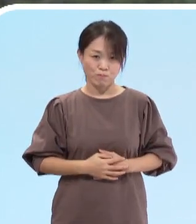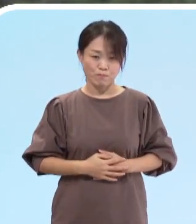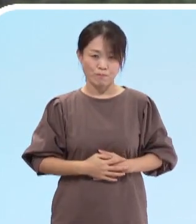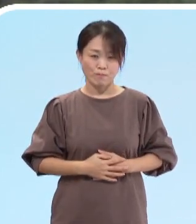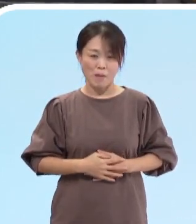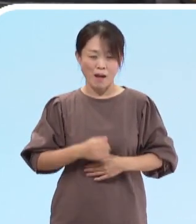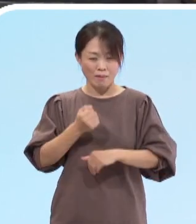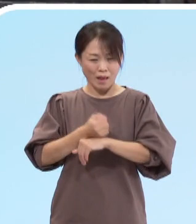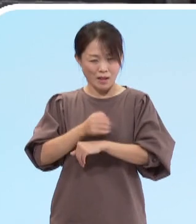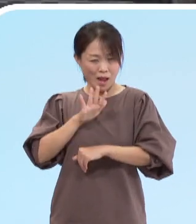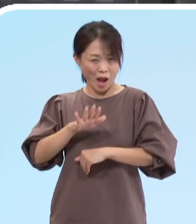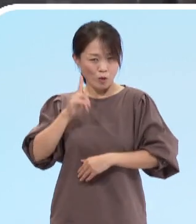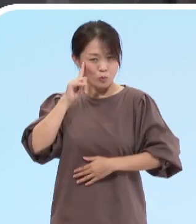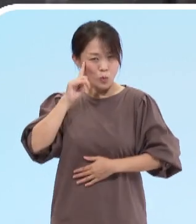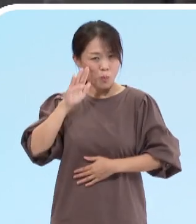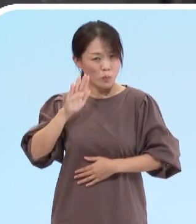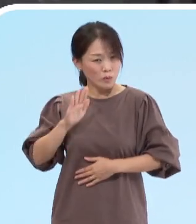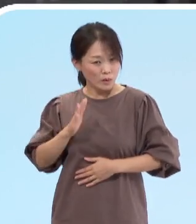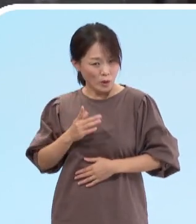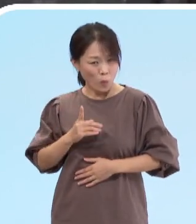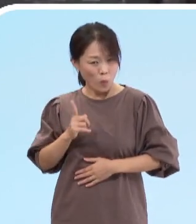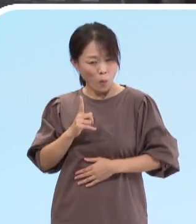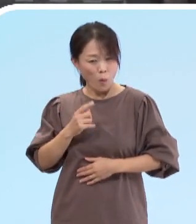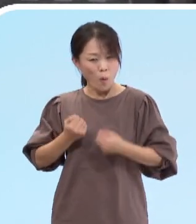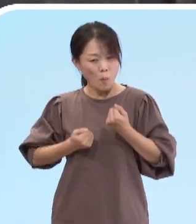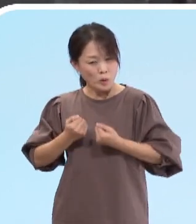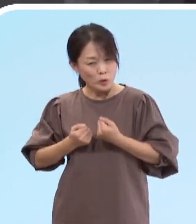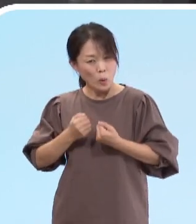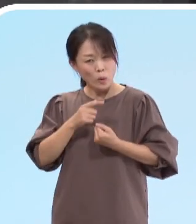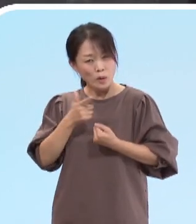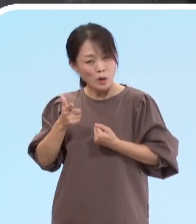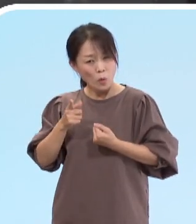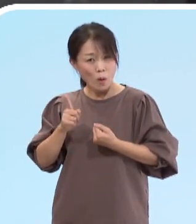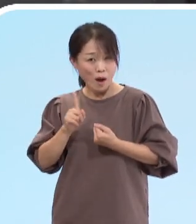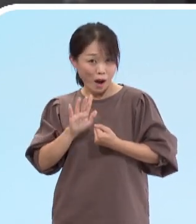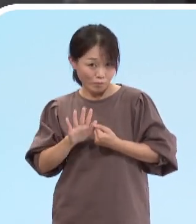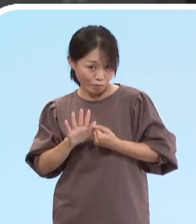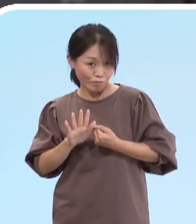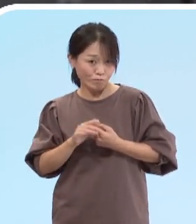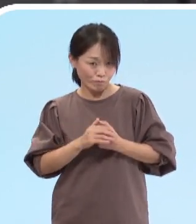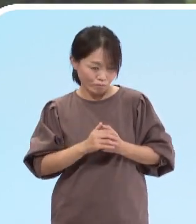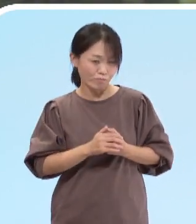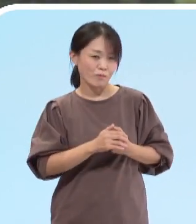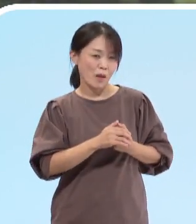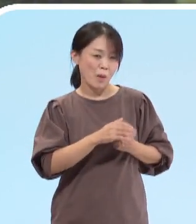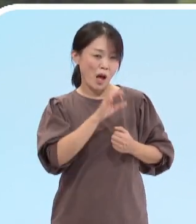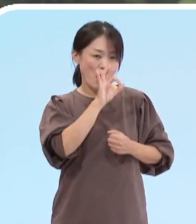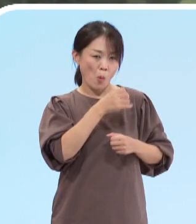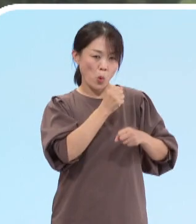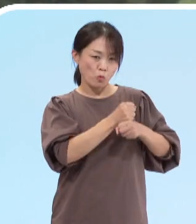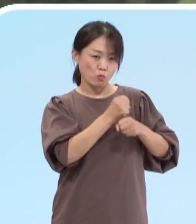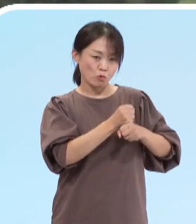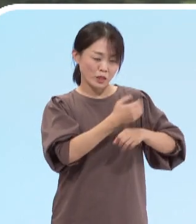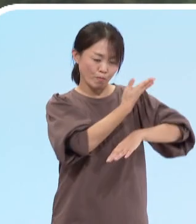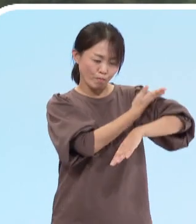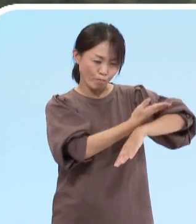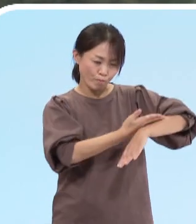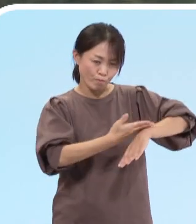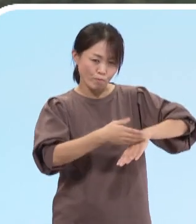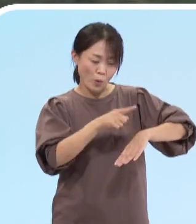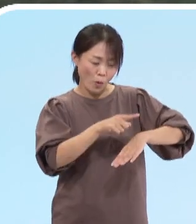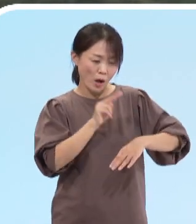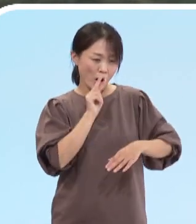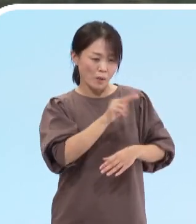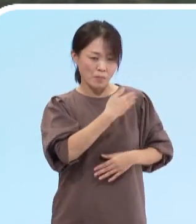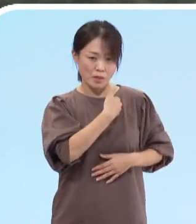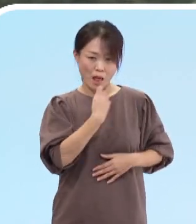い、大変なことも多いと思うんですけど、はい、面白さっていうかやりがいといいますか、 ものが出来上がってるのを間近